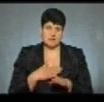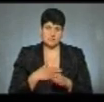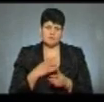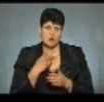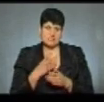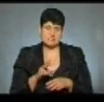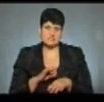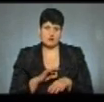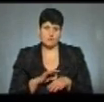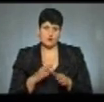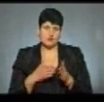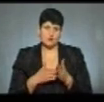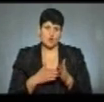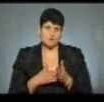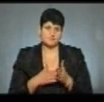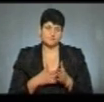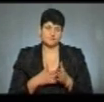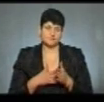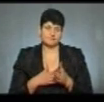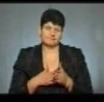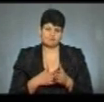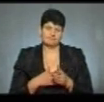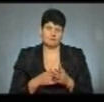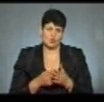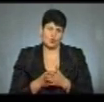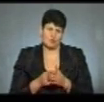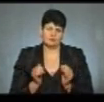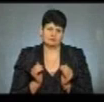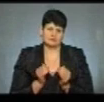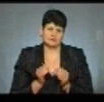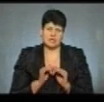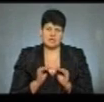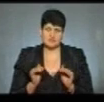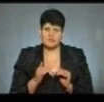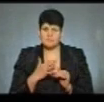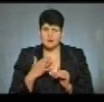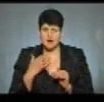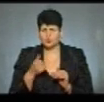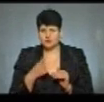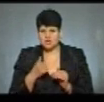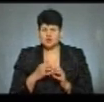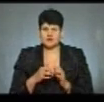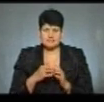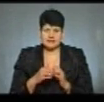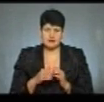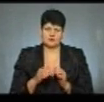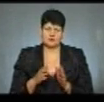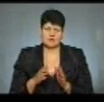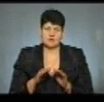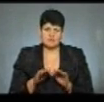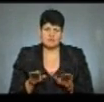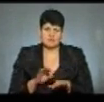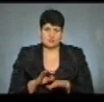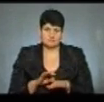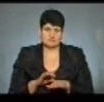показник захворюваності до низького рівня багаторічного, середнього, низького рівня захворюваності.